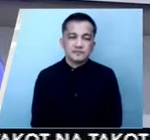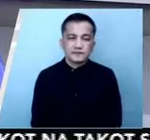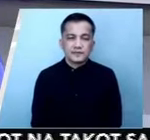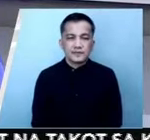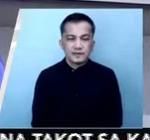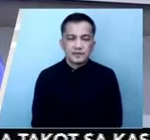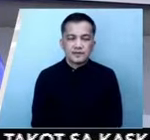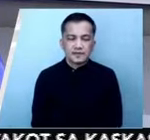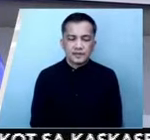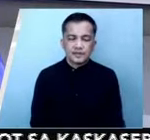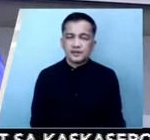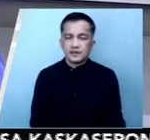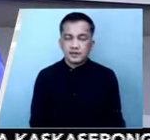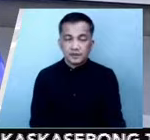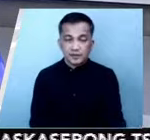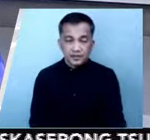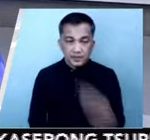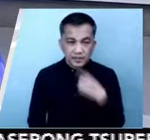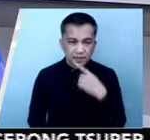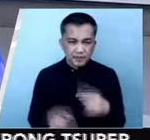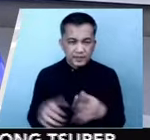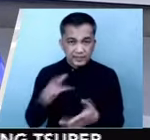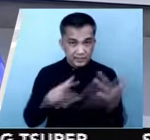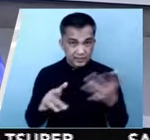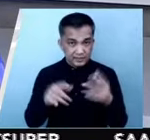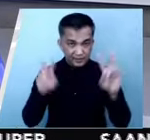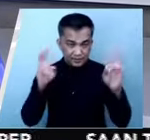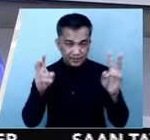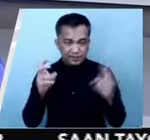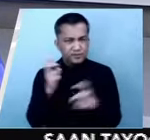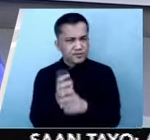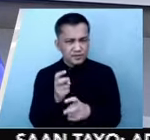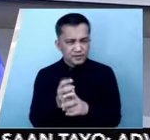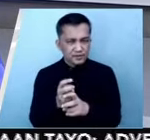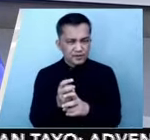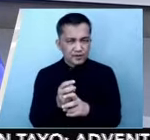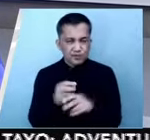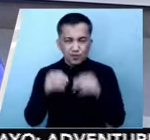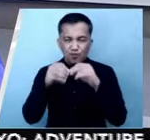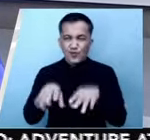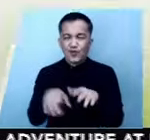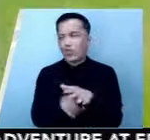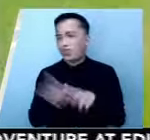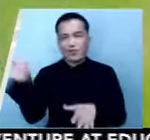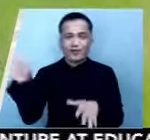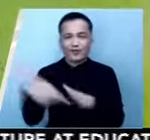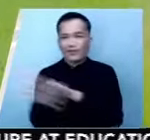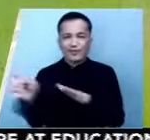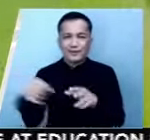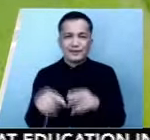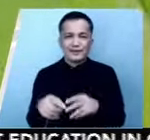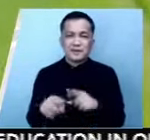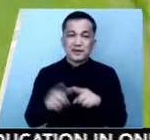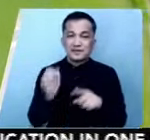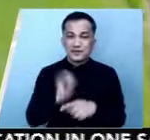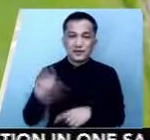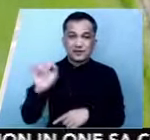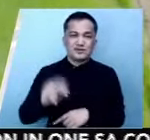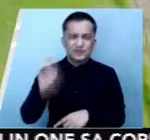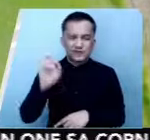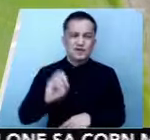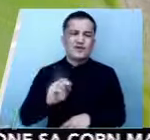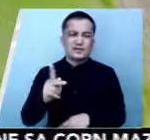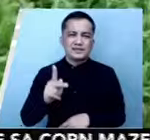Kapag galaan ang usapan, ang pinakamahirap daw, yung maligaw. Pero sa Ilocos Norte, okay lang daw maligaw dahil kada liko